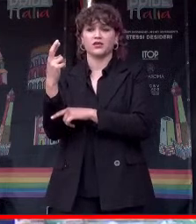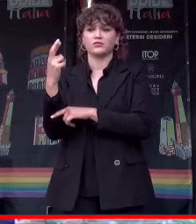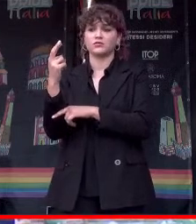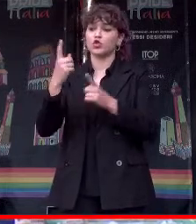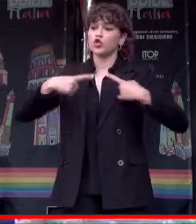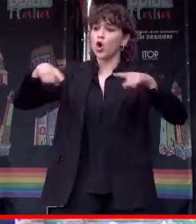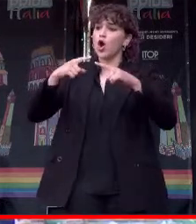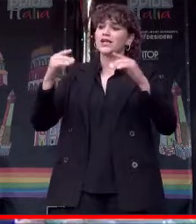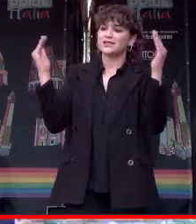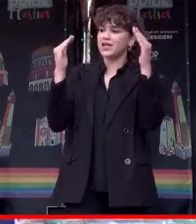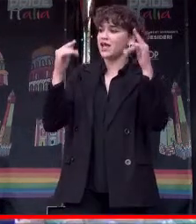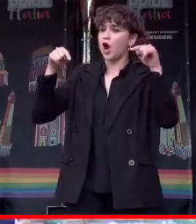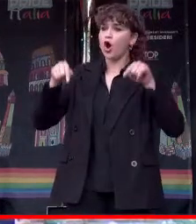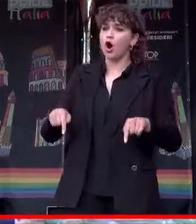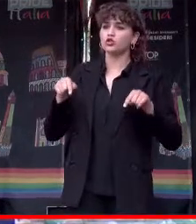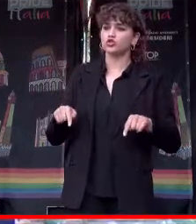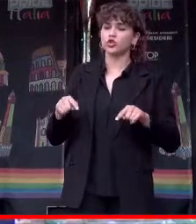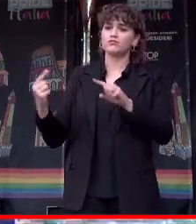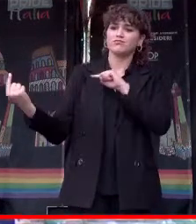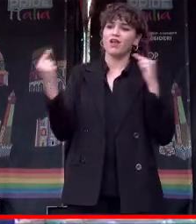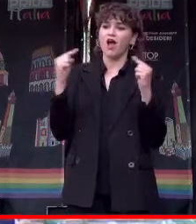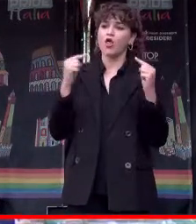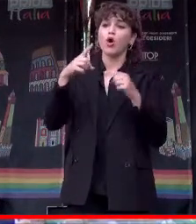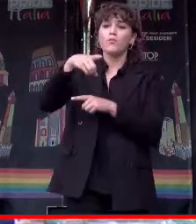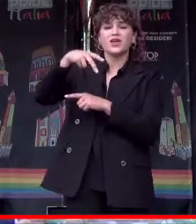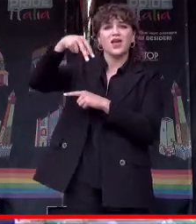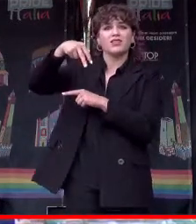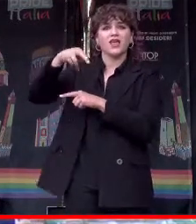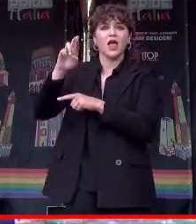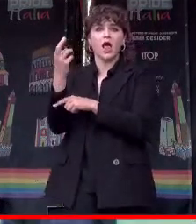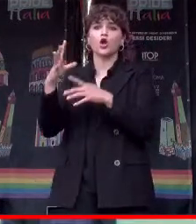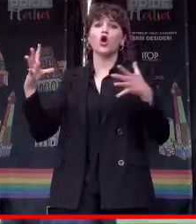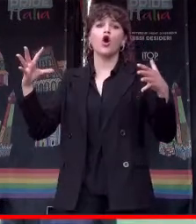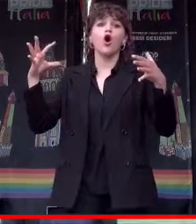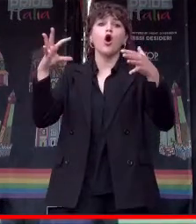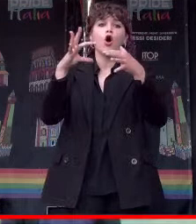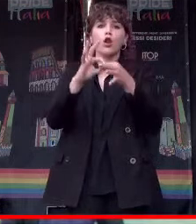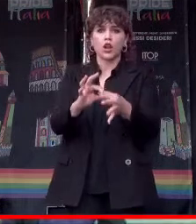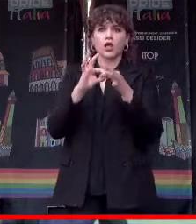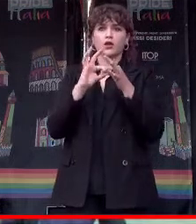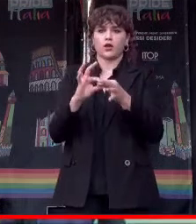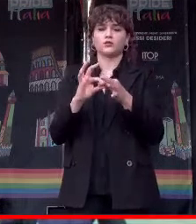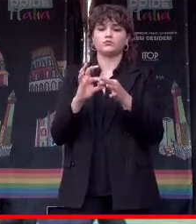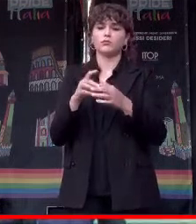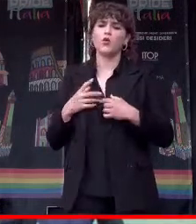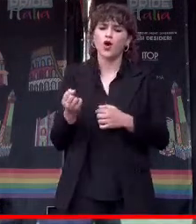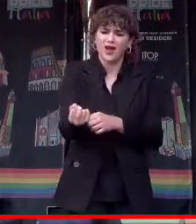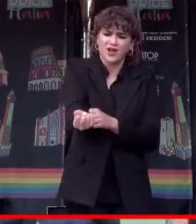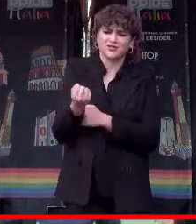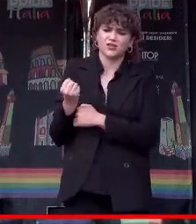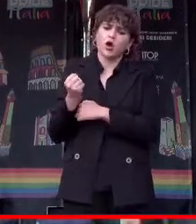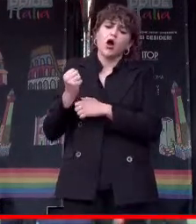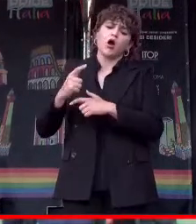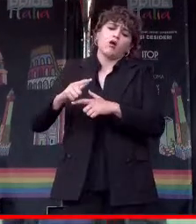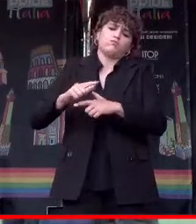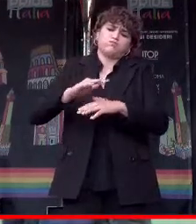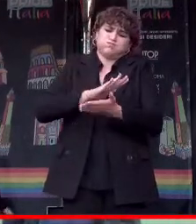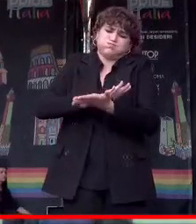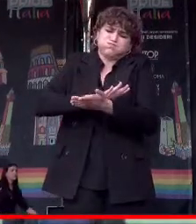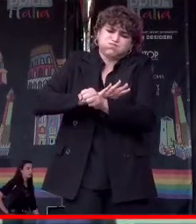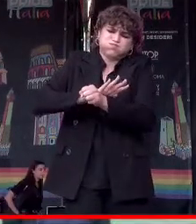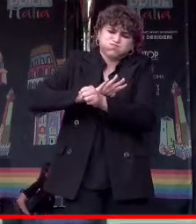dicendo stasera su questo palco. È un quindi, bel cassetto, direi. Per forza, è un mega cassetto pieno di risorse ed